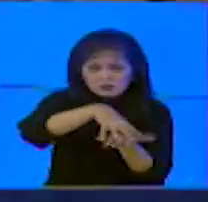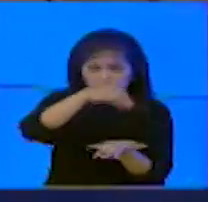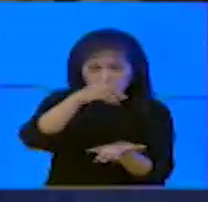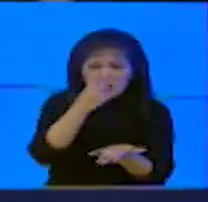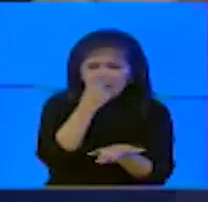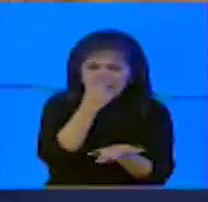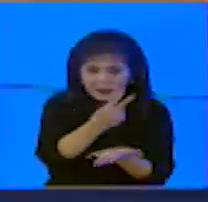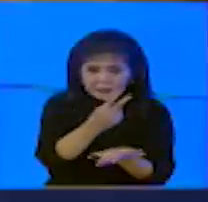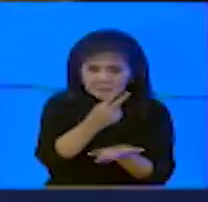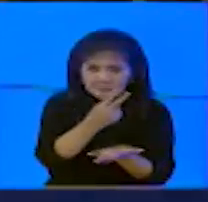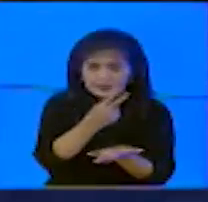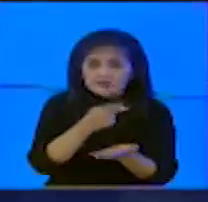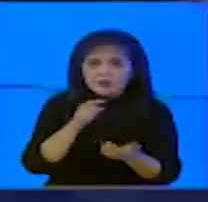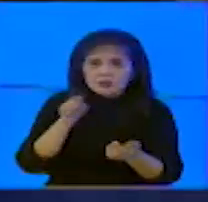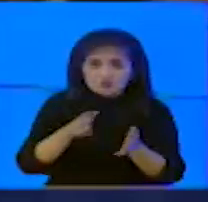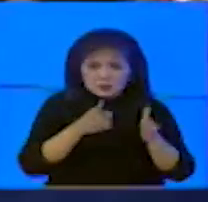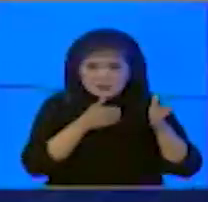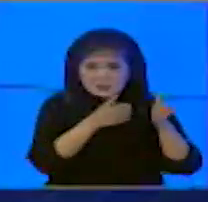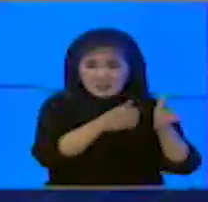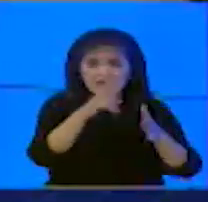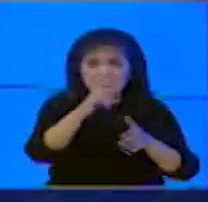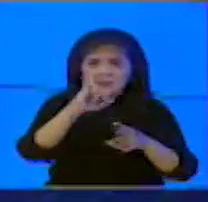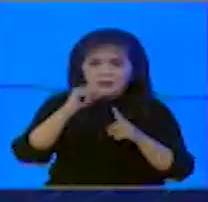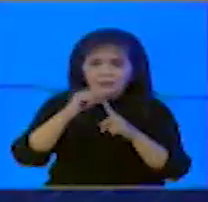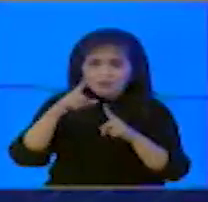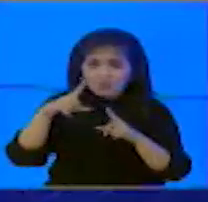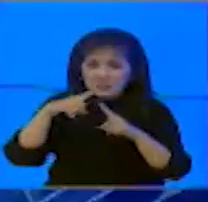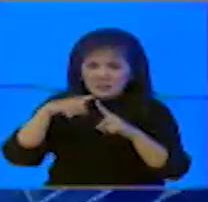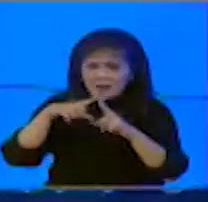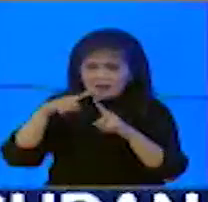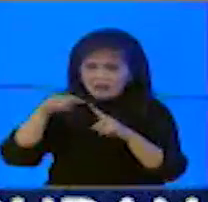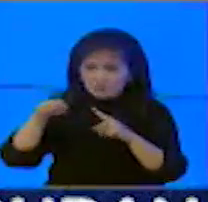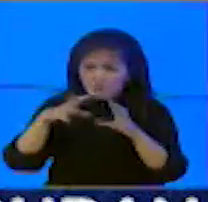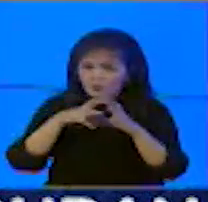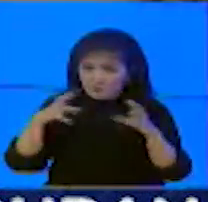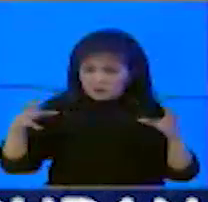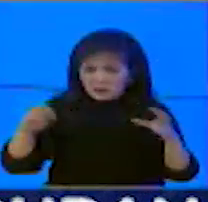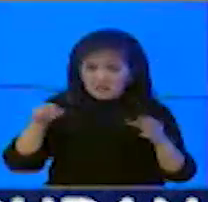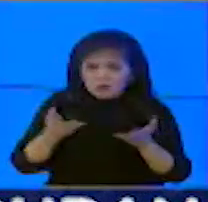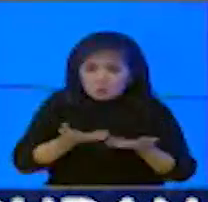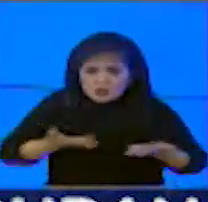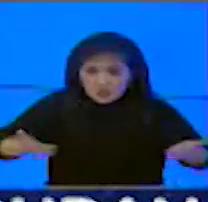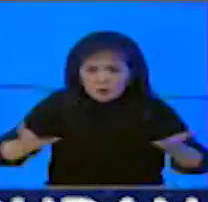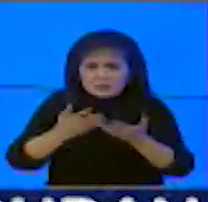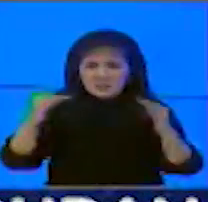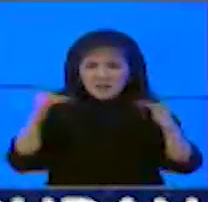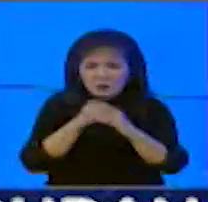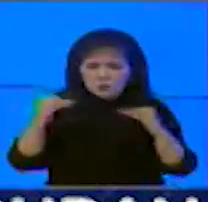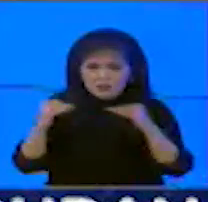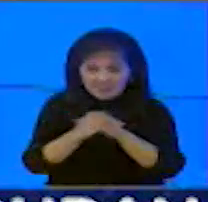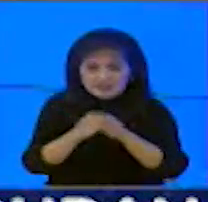berada di Jalan Ciputat Raya. Dan situasi untuk arus lalu lintas terpantau ramai lancar